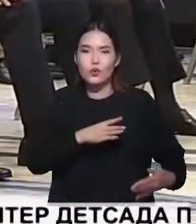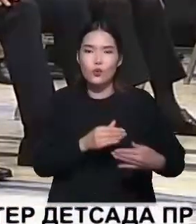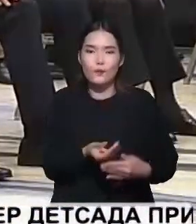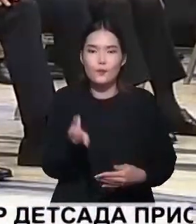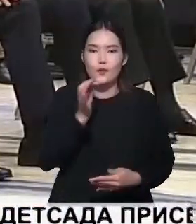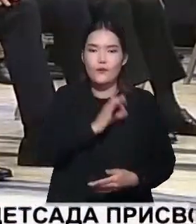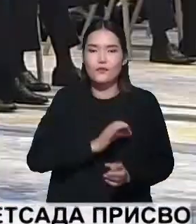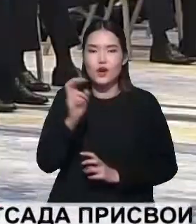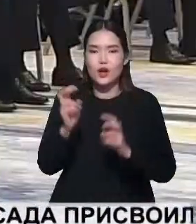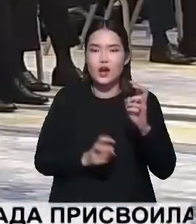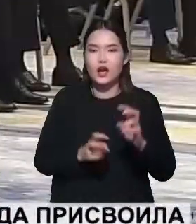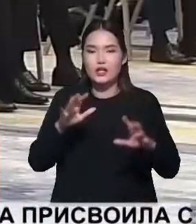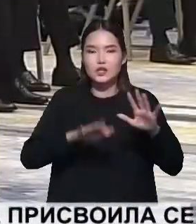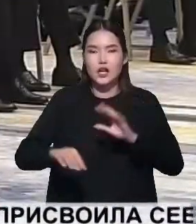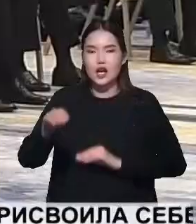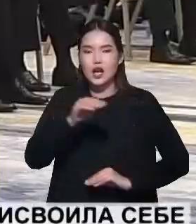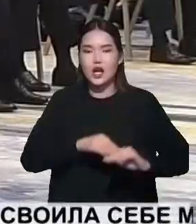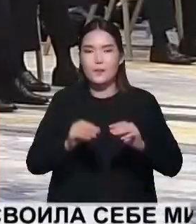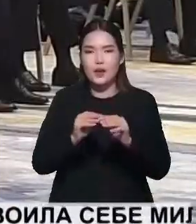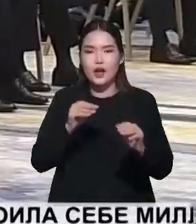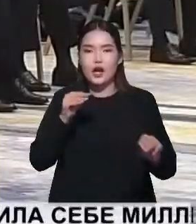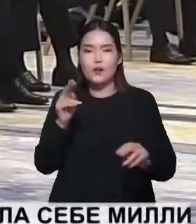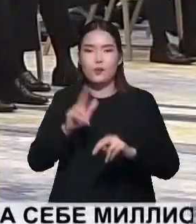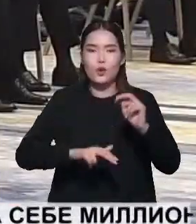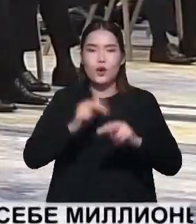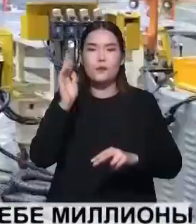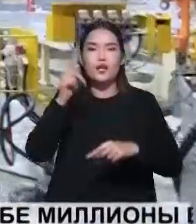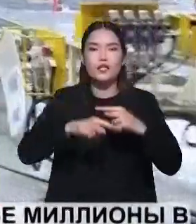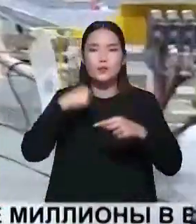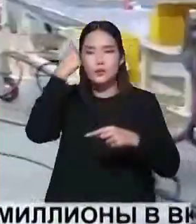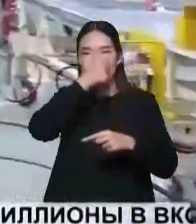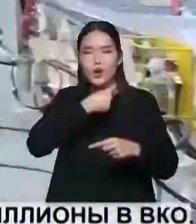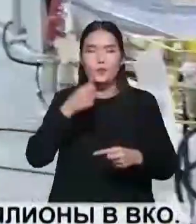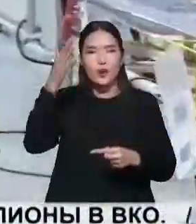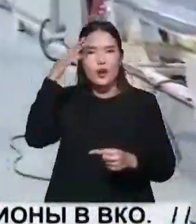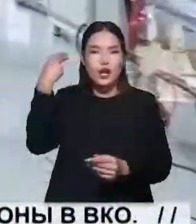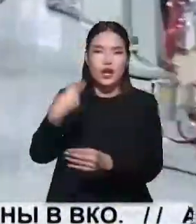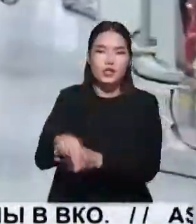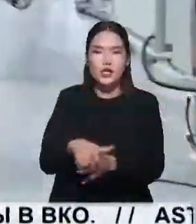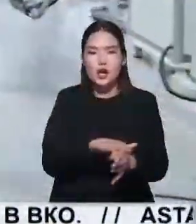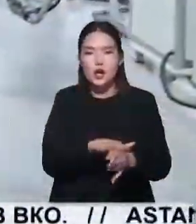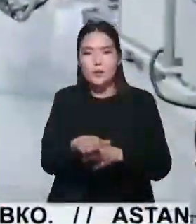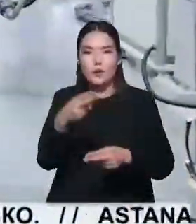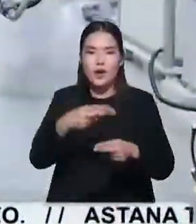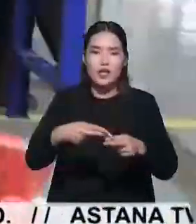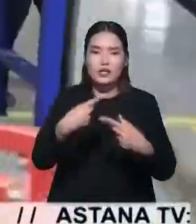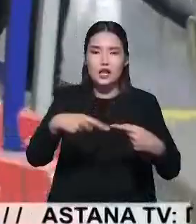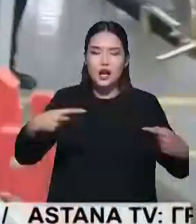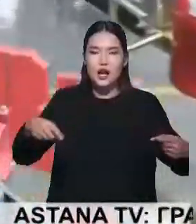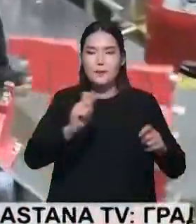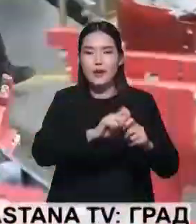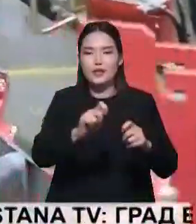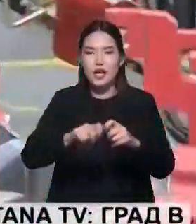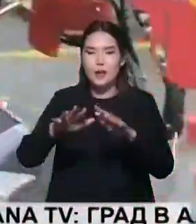промышленной кооперации создан в автомобилестроении. В следующем году ожидается запуск завода полного цикла Kia с объемом инвестиций в